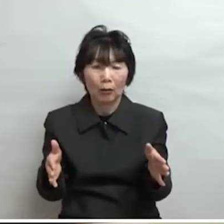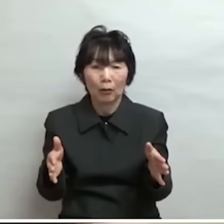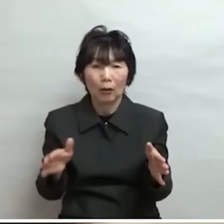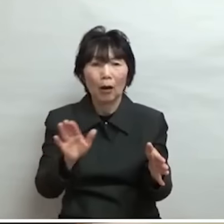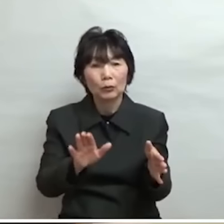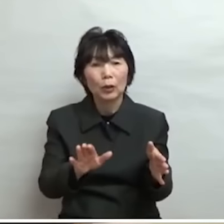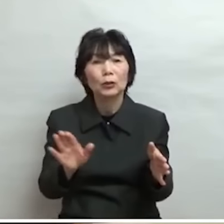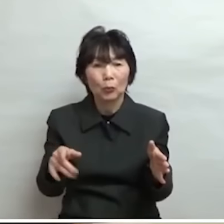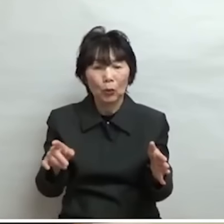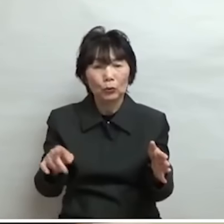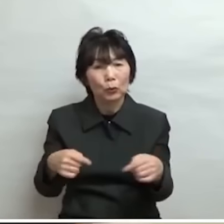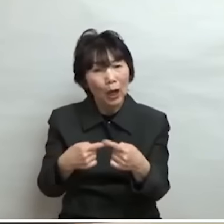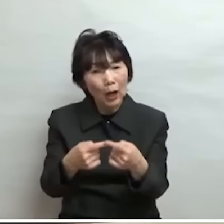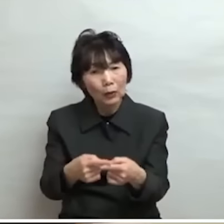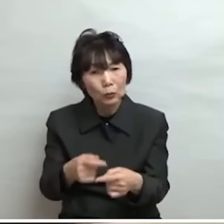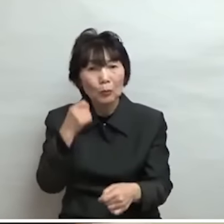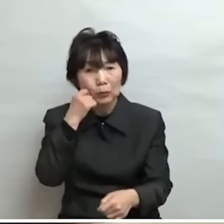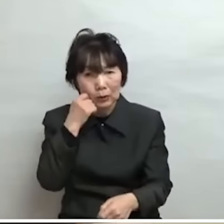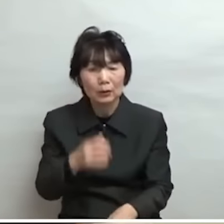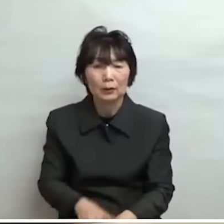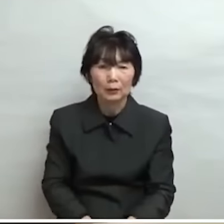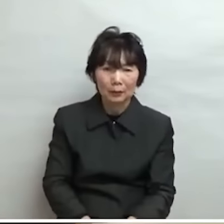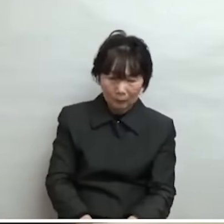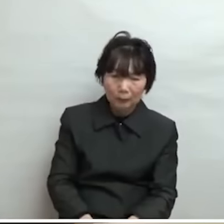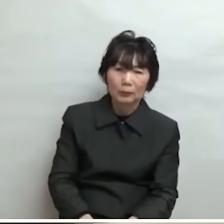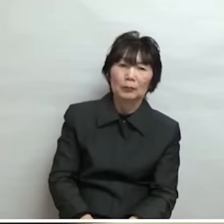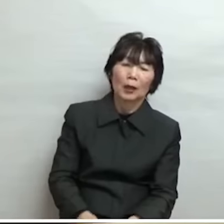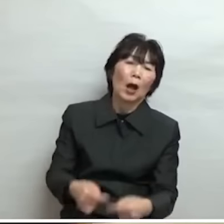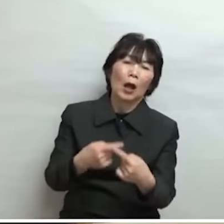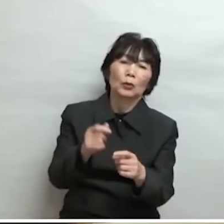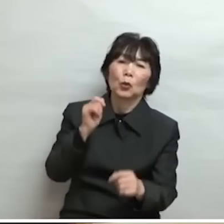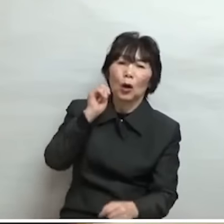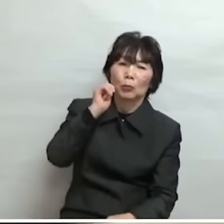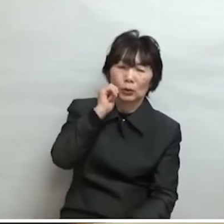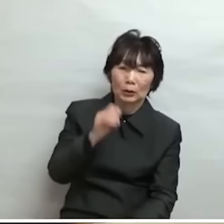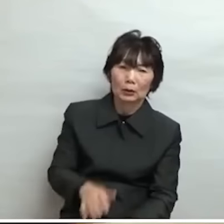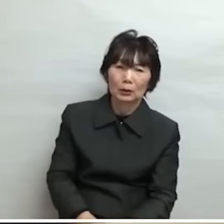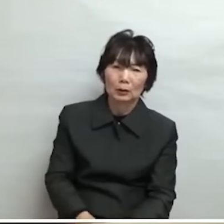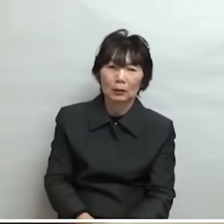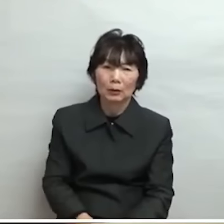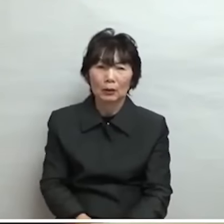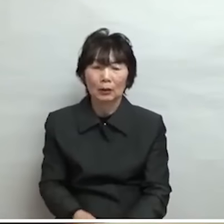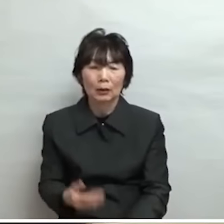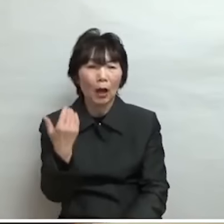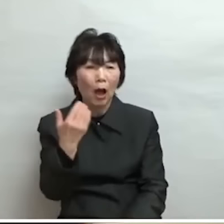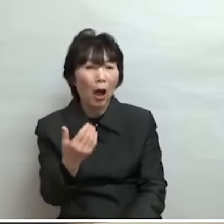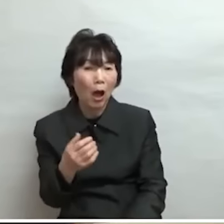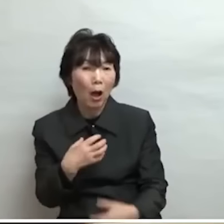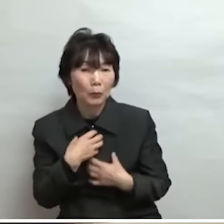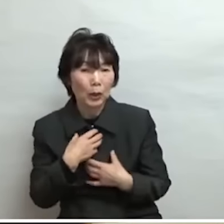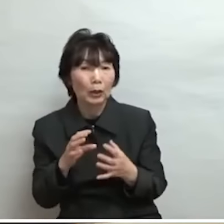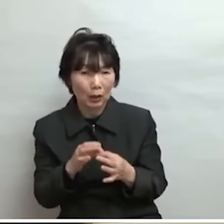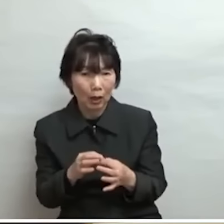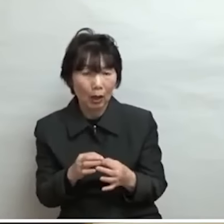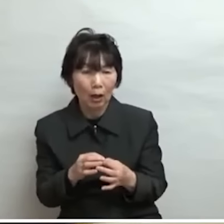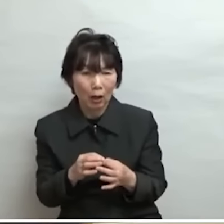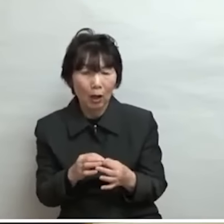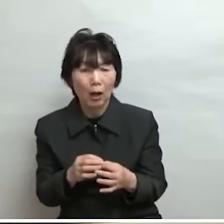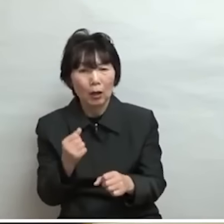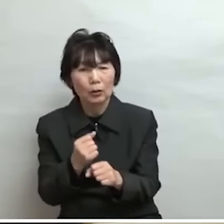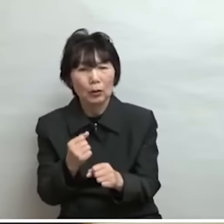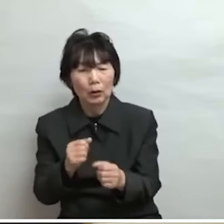も難しいという と思ってます。 それはかなりそんなに危険性の高い工事ということなんでしょうか。 工事というよりもその相手